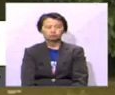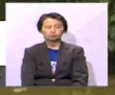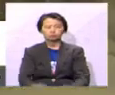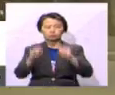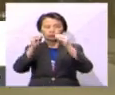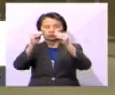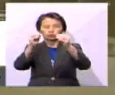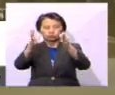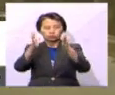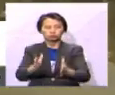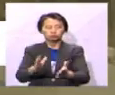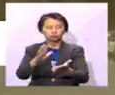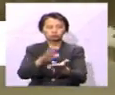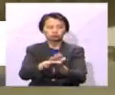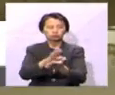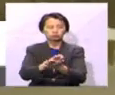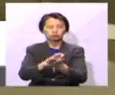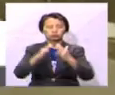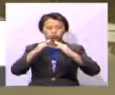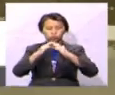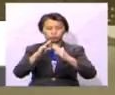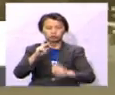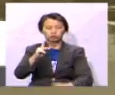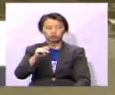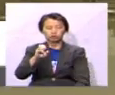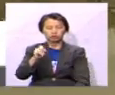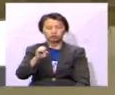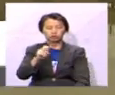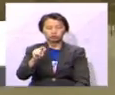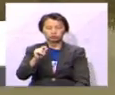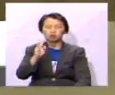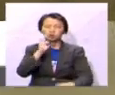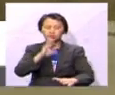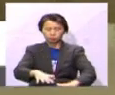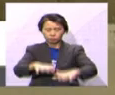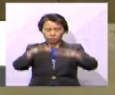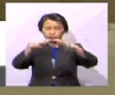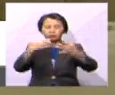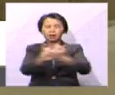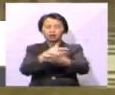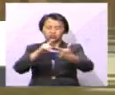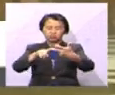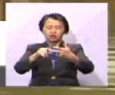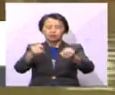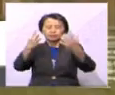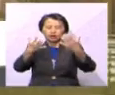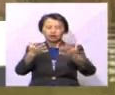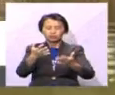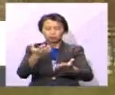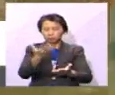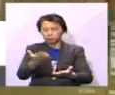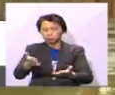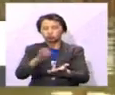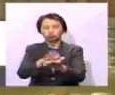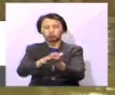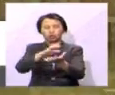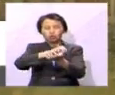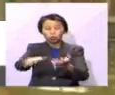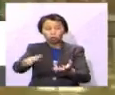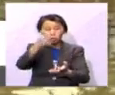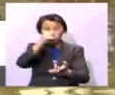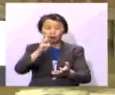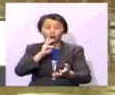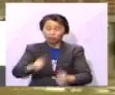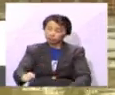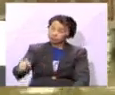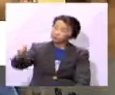Guru Besar SK Rumah Keseng Anthony Upon berkata banjir terbaru ini menyebabkan banyak prasarana sekolah rosak berikutan air sangat